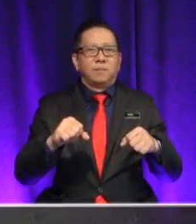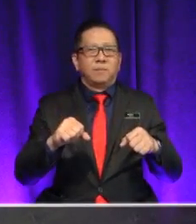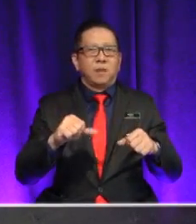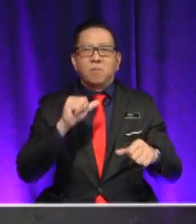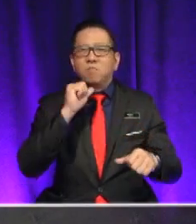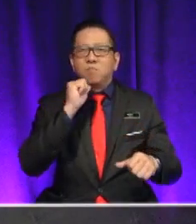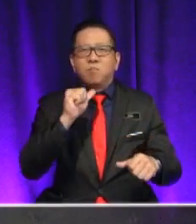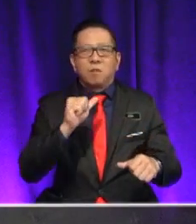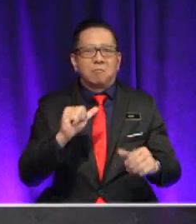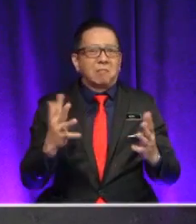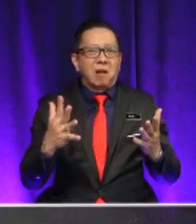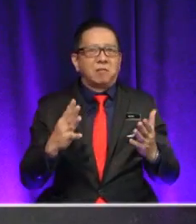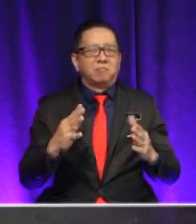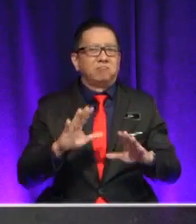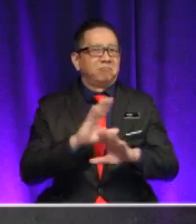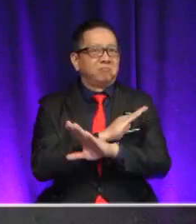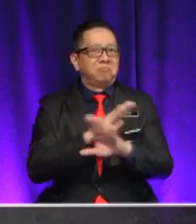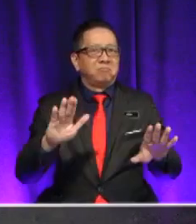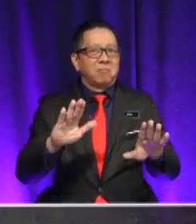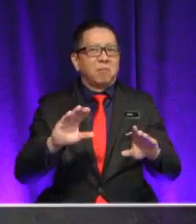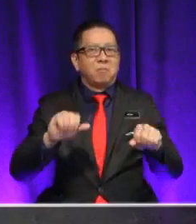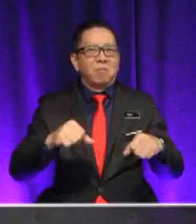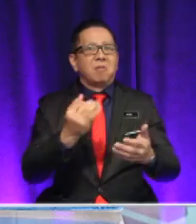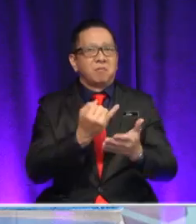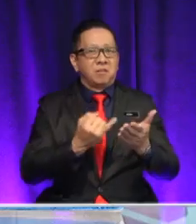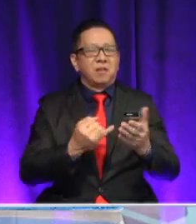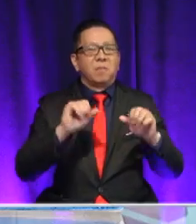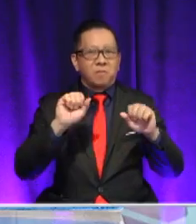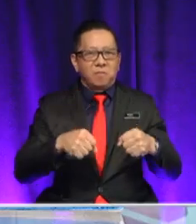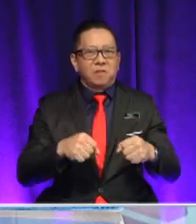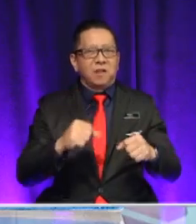kalau kita punya pelek kecil ini terlihat begitu punya